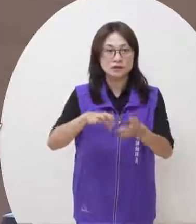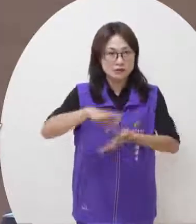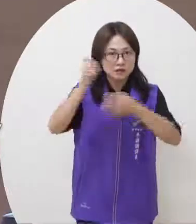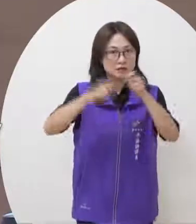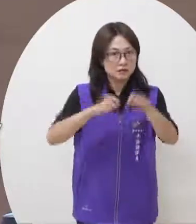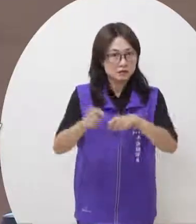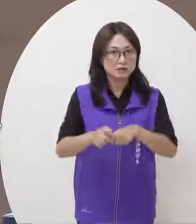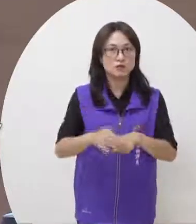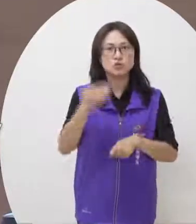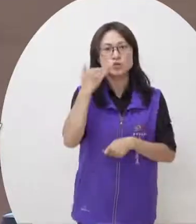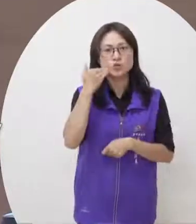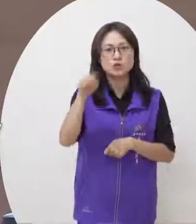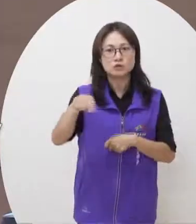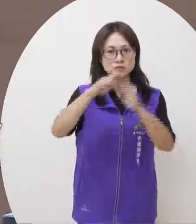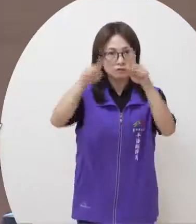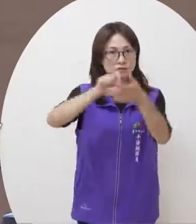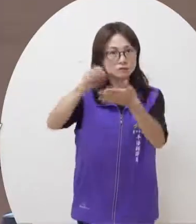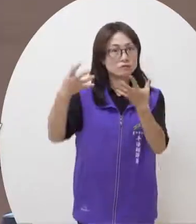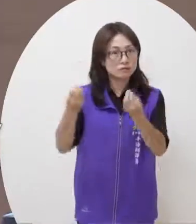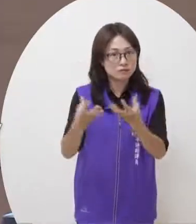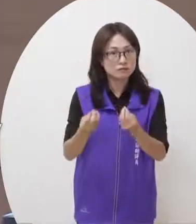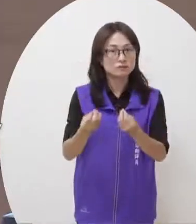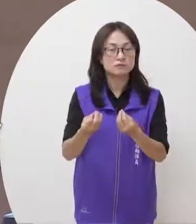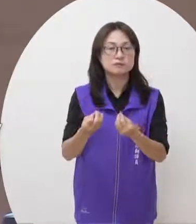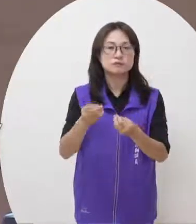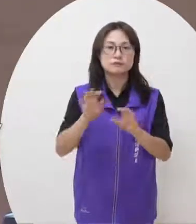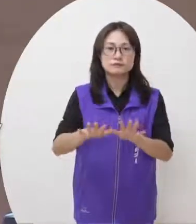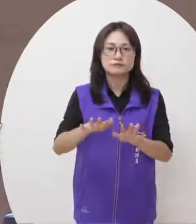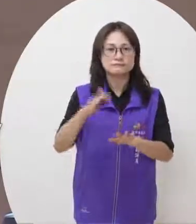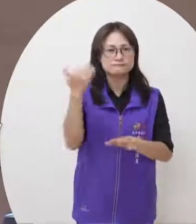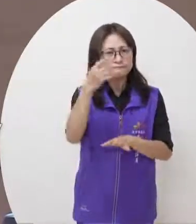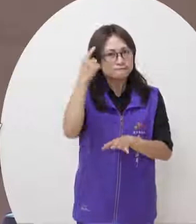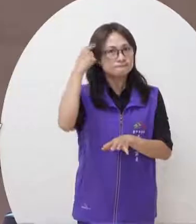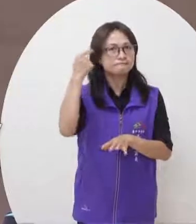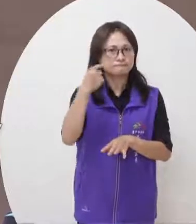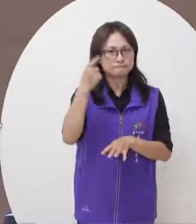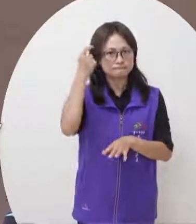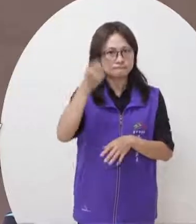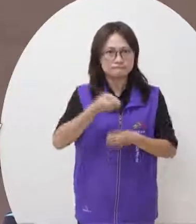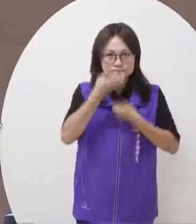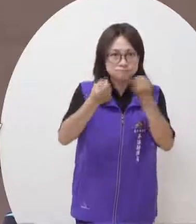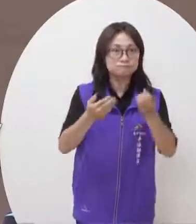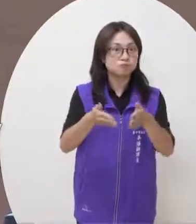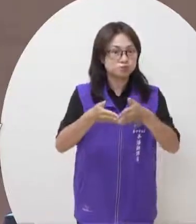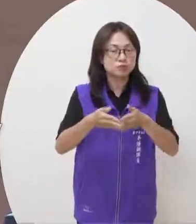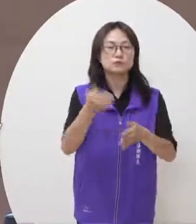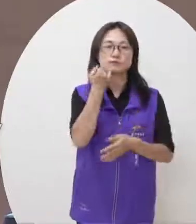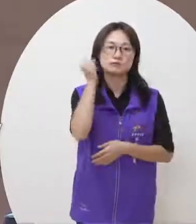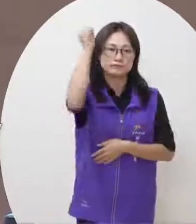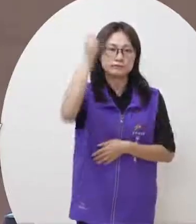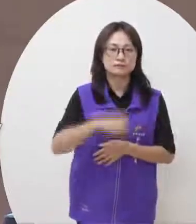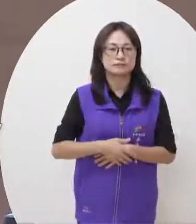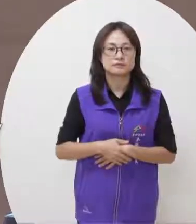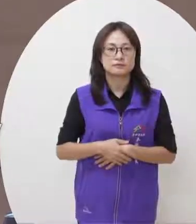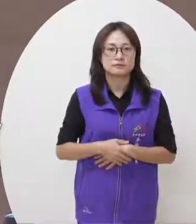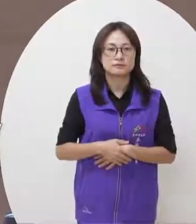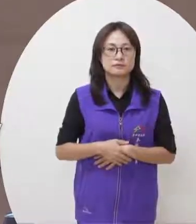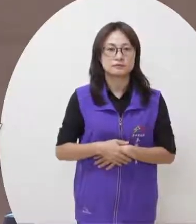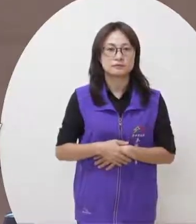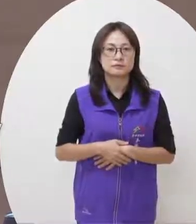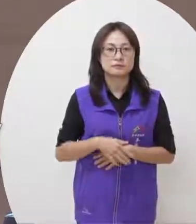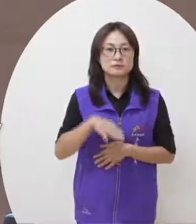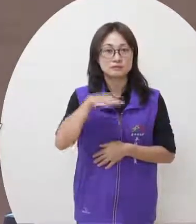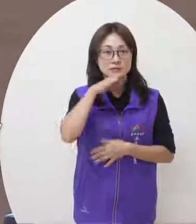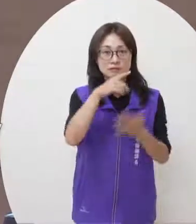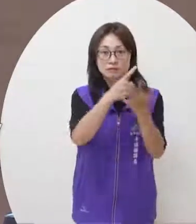大家没有提书面的话没有关系，如果你现在想发言的话哈，也可以举手发言。那我们等大家全